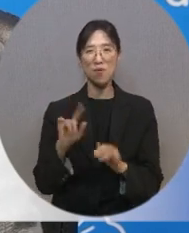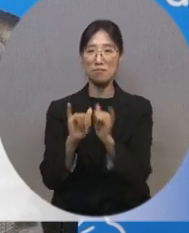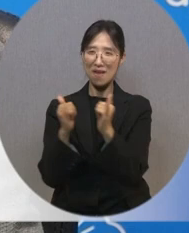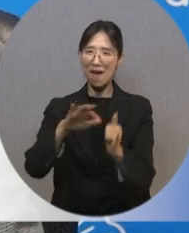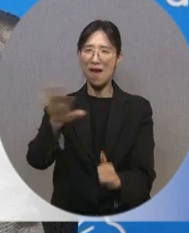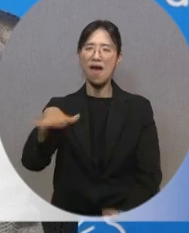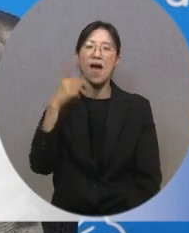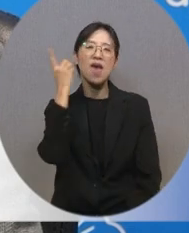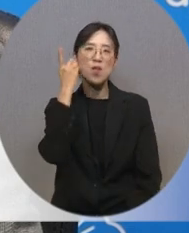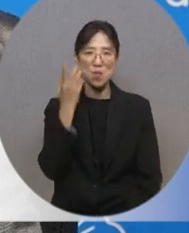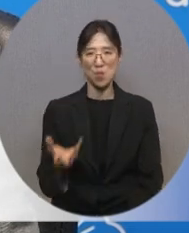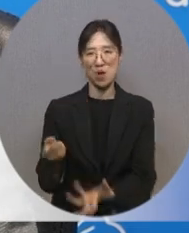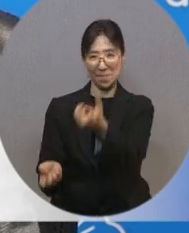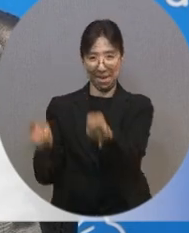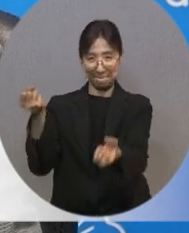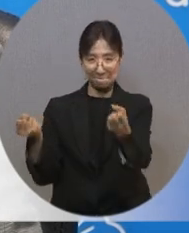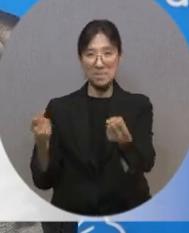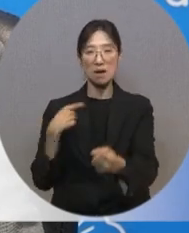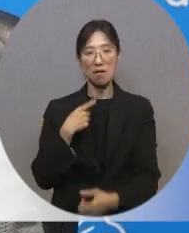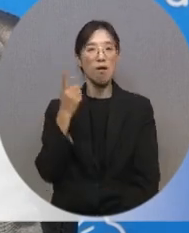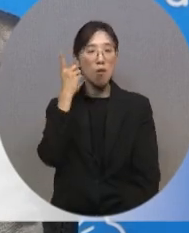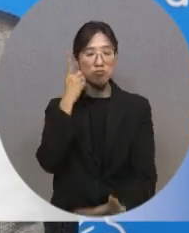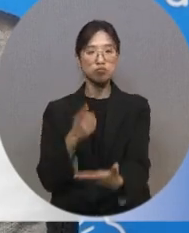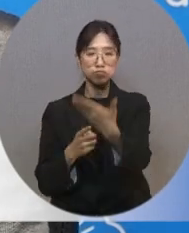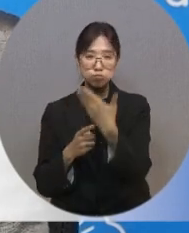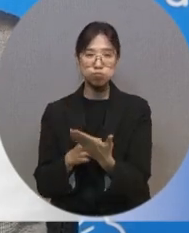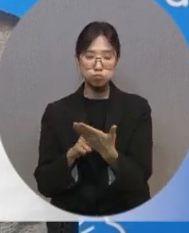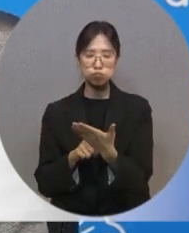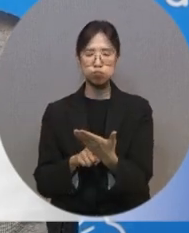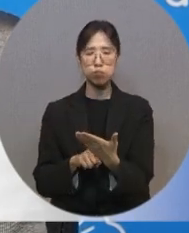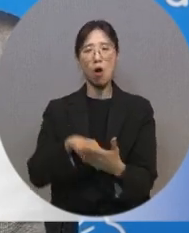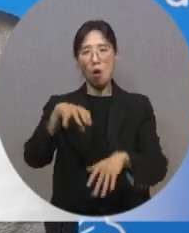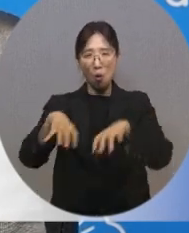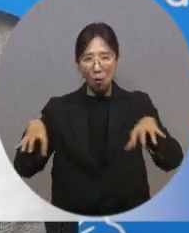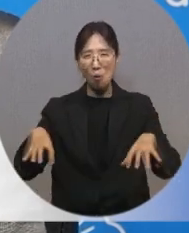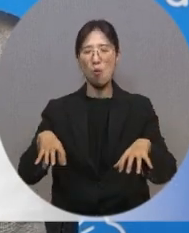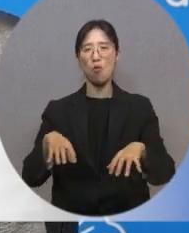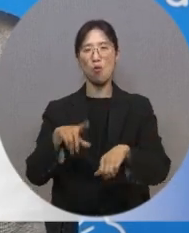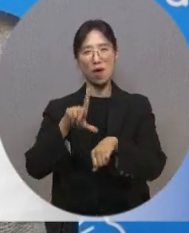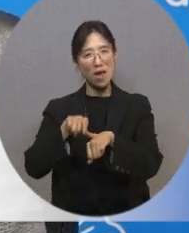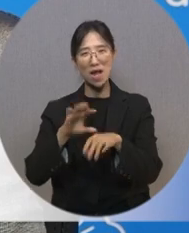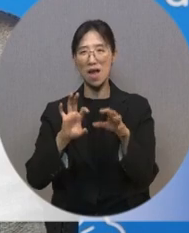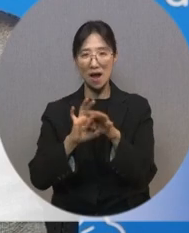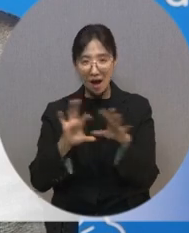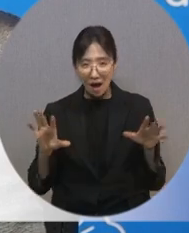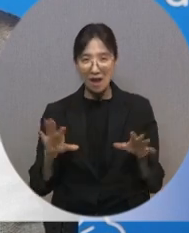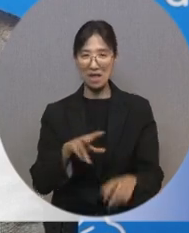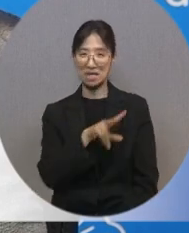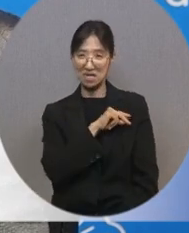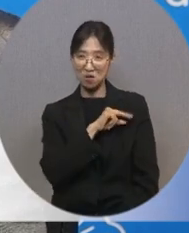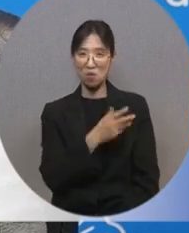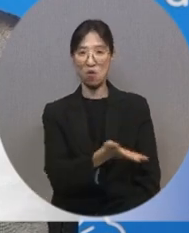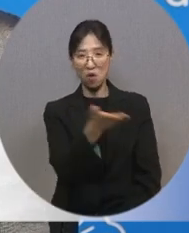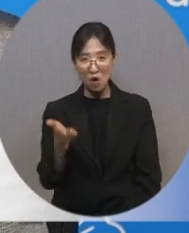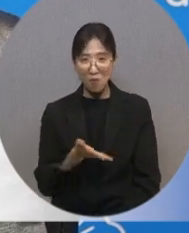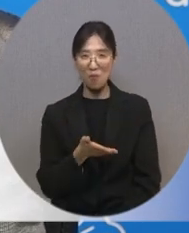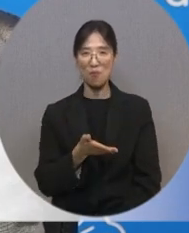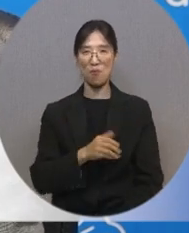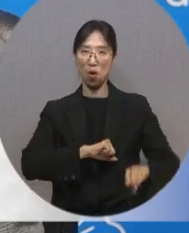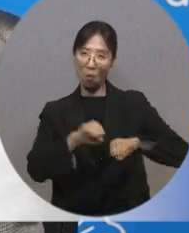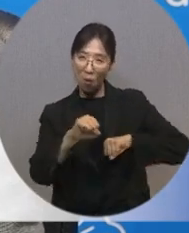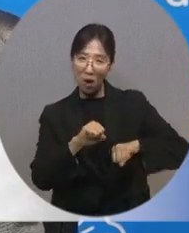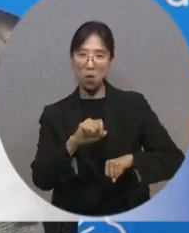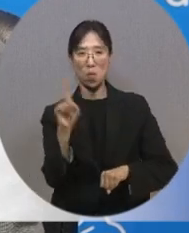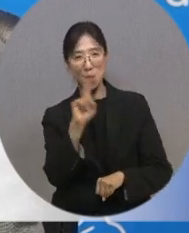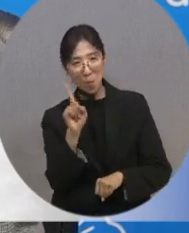있기 때문에 이 핸드폰을 가지고 언제 어디서든 이거를 우리 의원들이 의정활동 할 수 있는